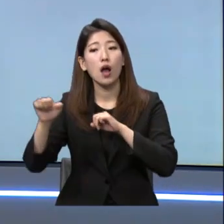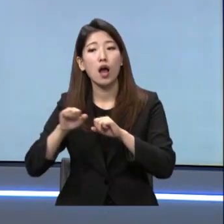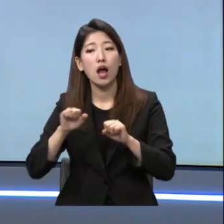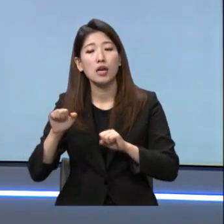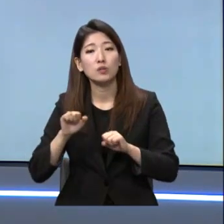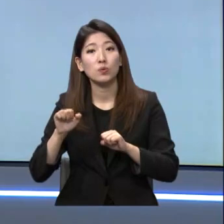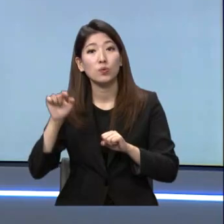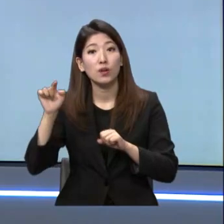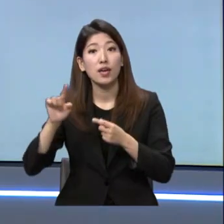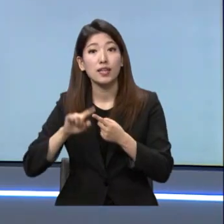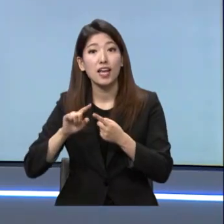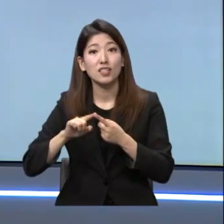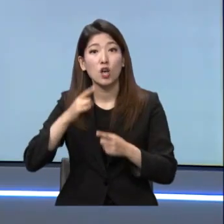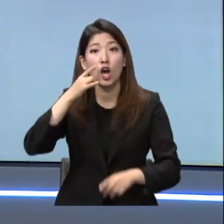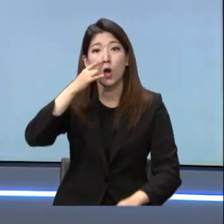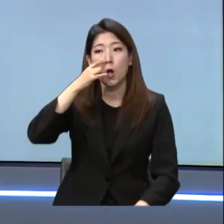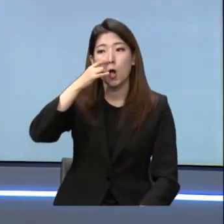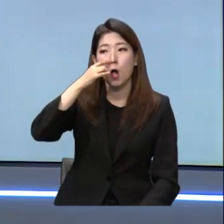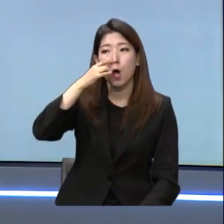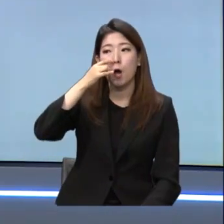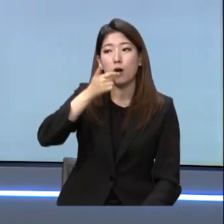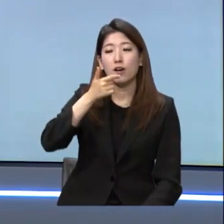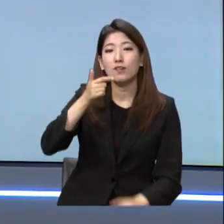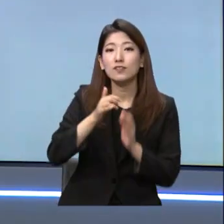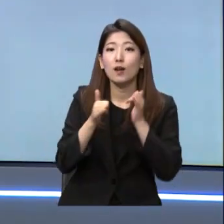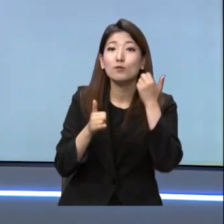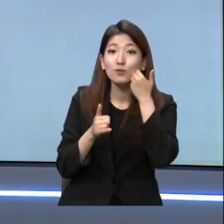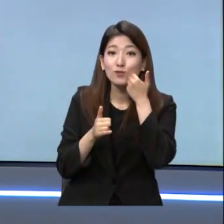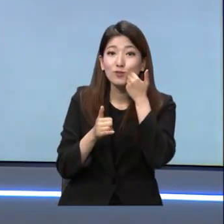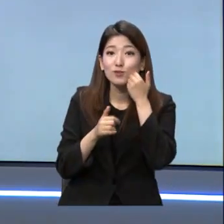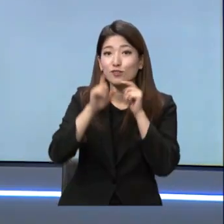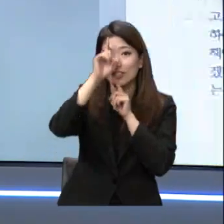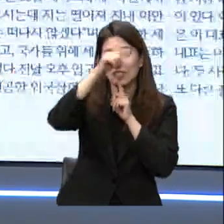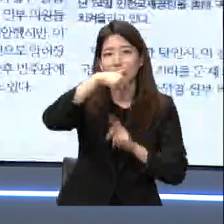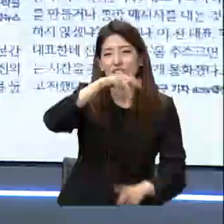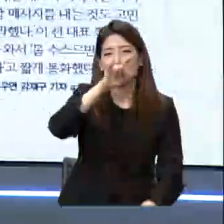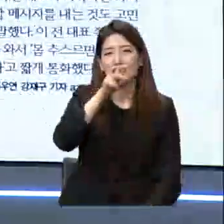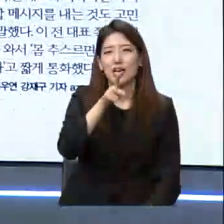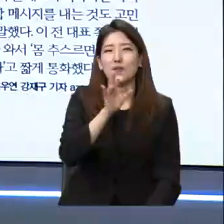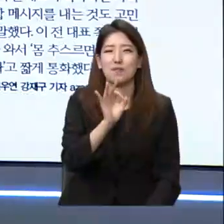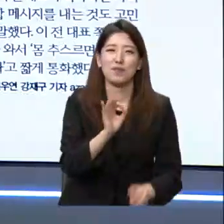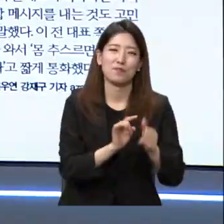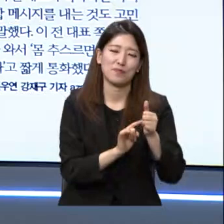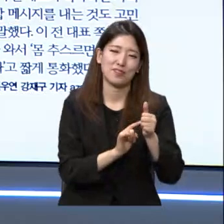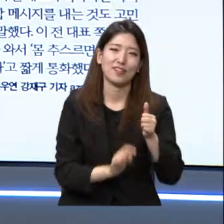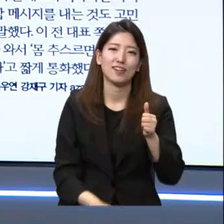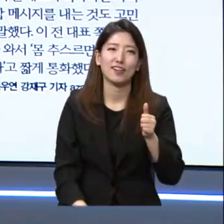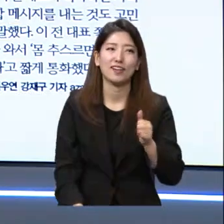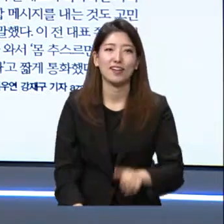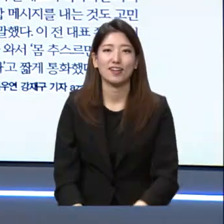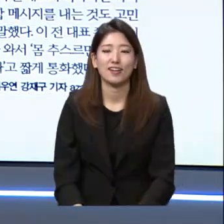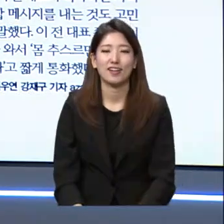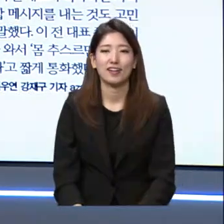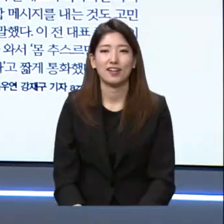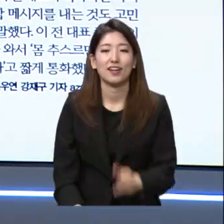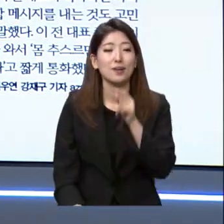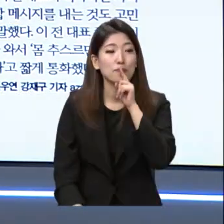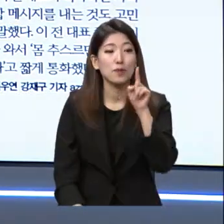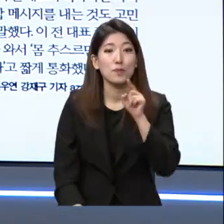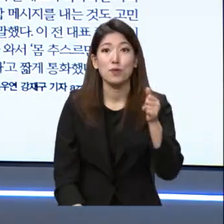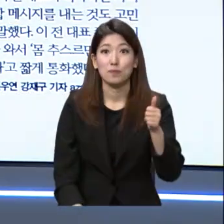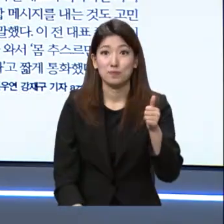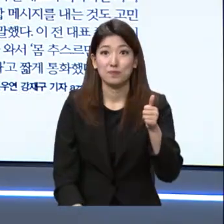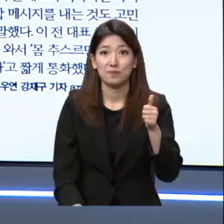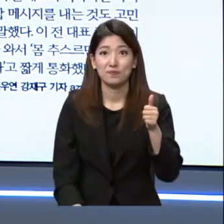이재명 대표가 아닐까 하는 생각이 드는데 다음 기사를 좀 볼까요네 이재명 대표는 뭐라고 했느냐